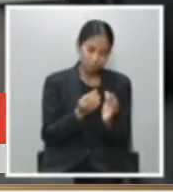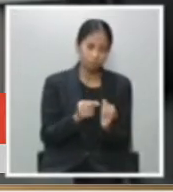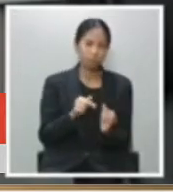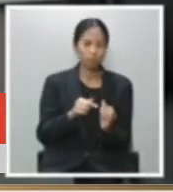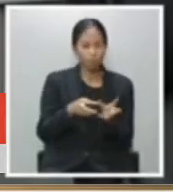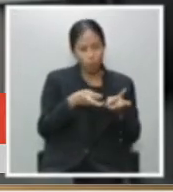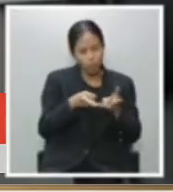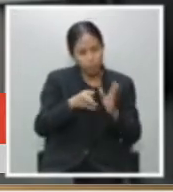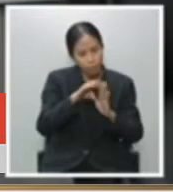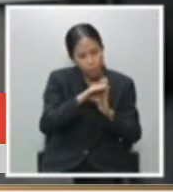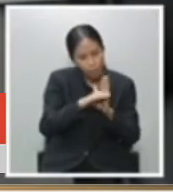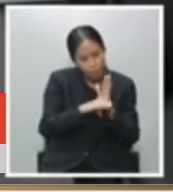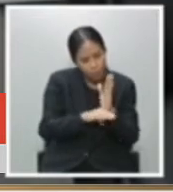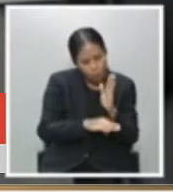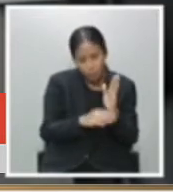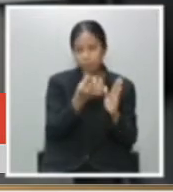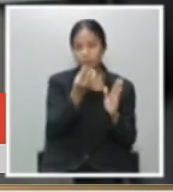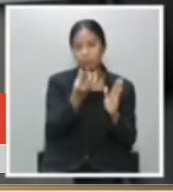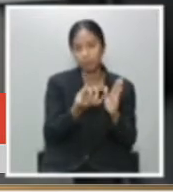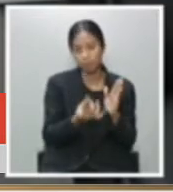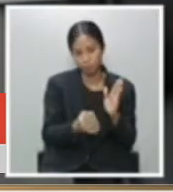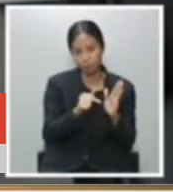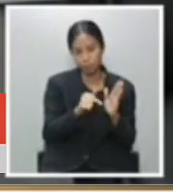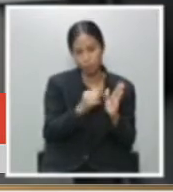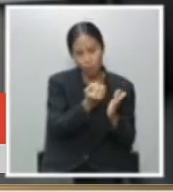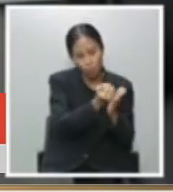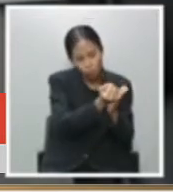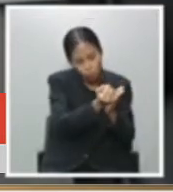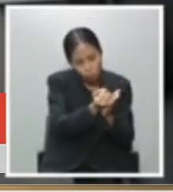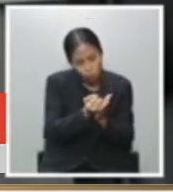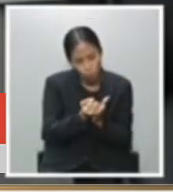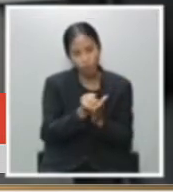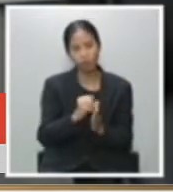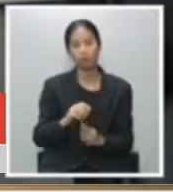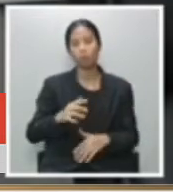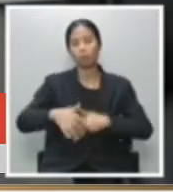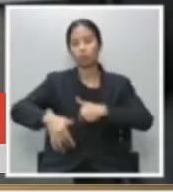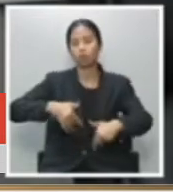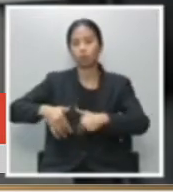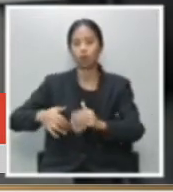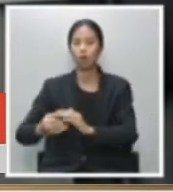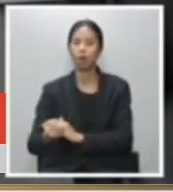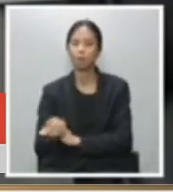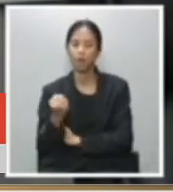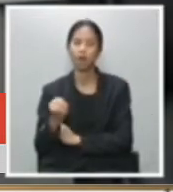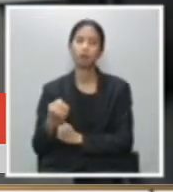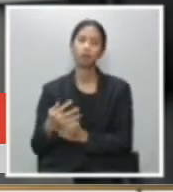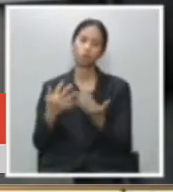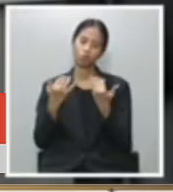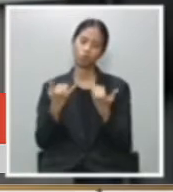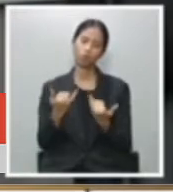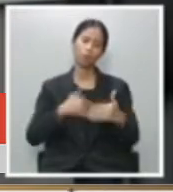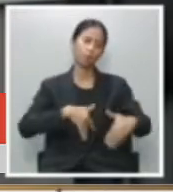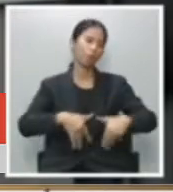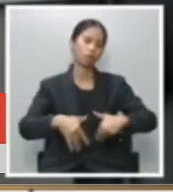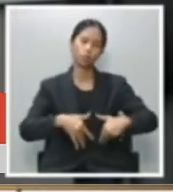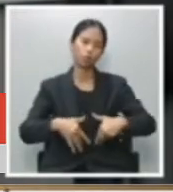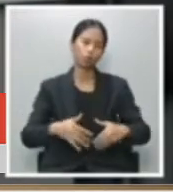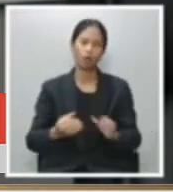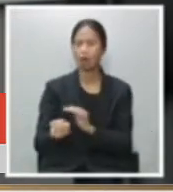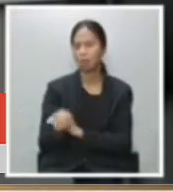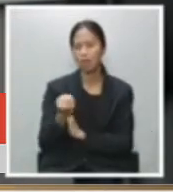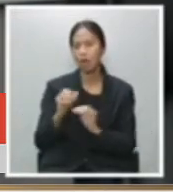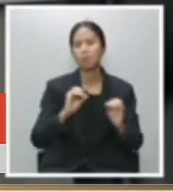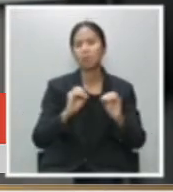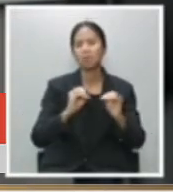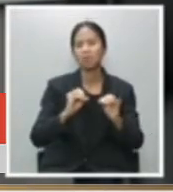ไรผมว่าตรงนั้นนะครับมันจะสร้างพลังให้กับอำนาจภาคประชาชนขณะนี้ประชาชนไม่มีอำนาจครับเขาเลยยึดอำนาจได้